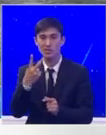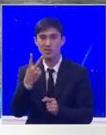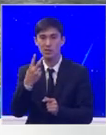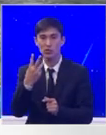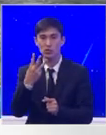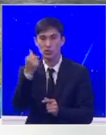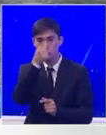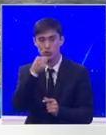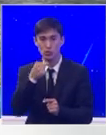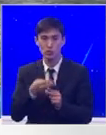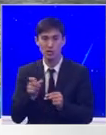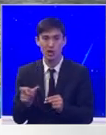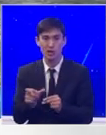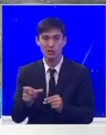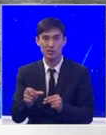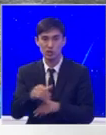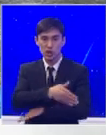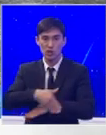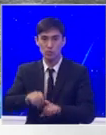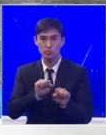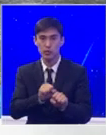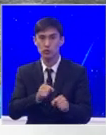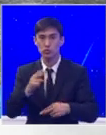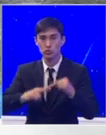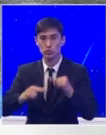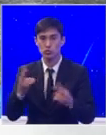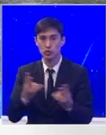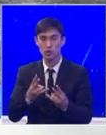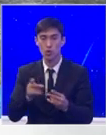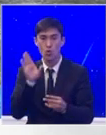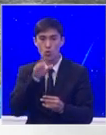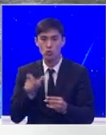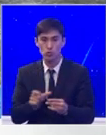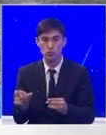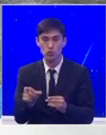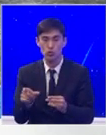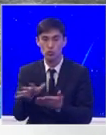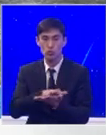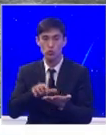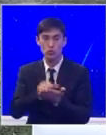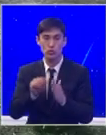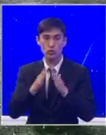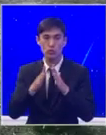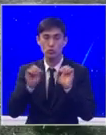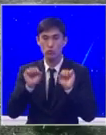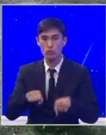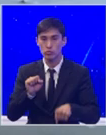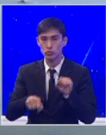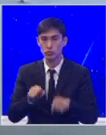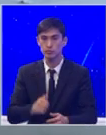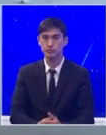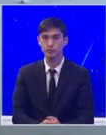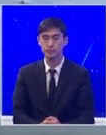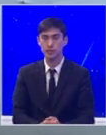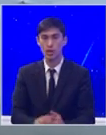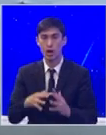2-3 жыл. Осы аралықта жағалауды бекіту жұмыстары жасалмаса, мына өзен суы үйлерді шайып кетуі мүмкін деген қауіп бар.